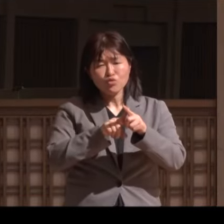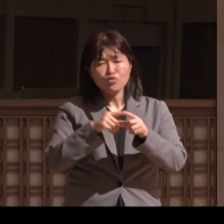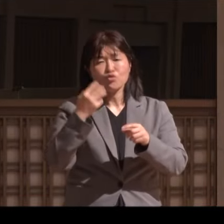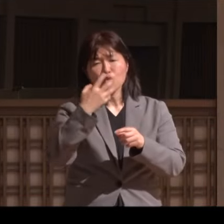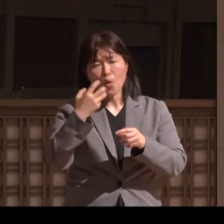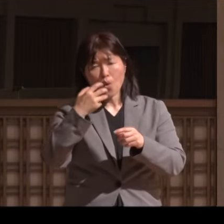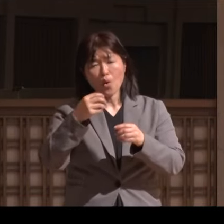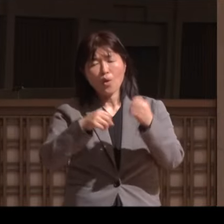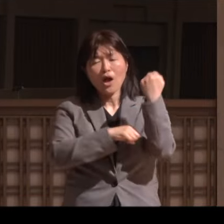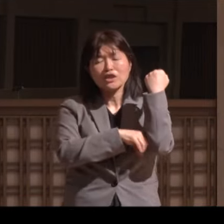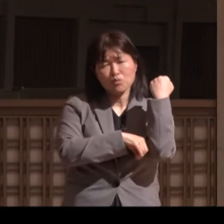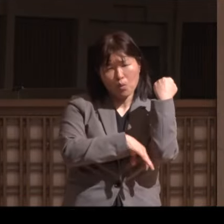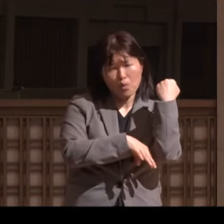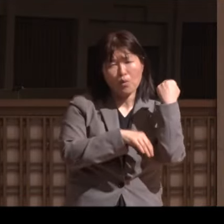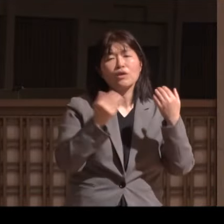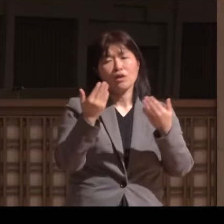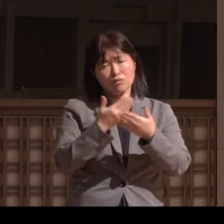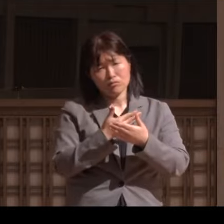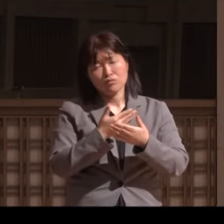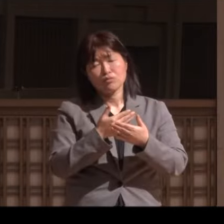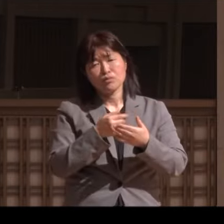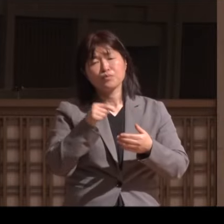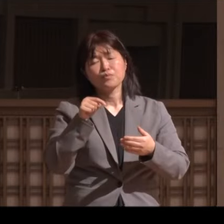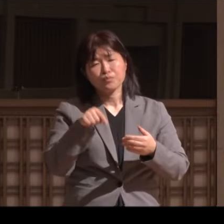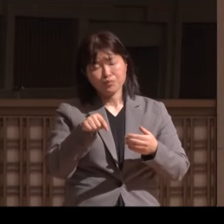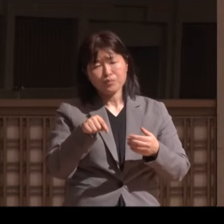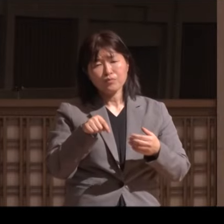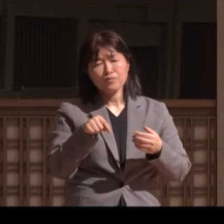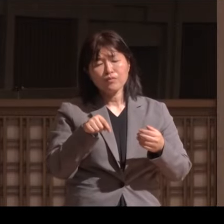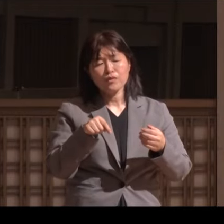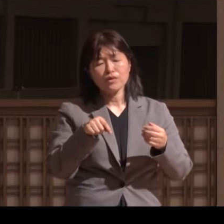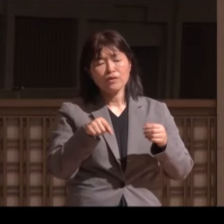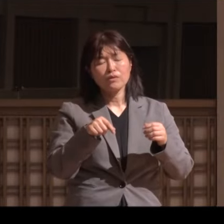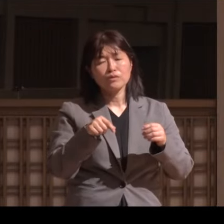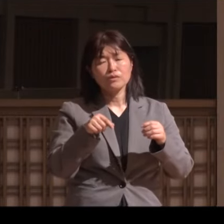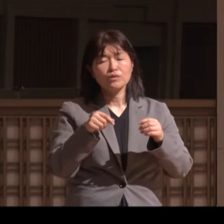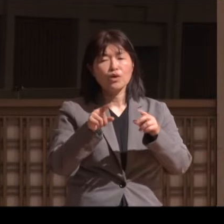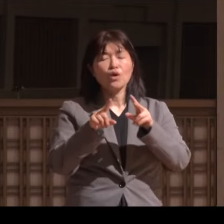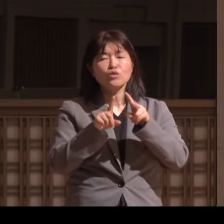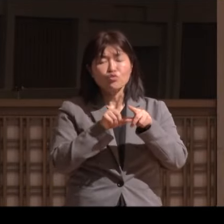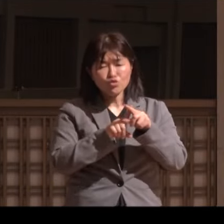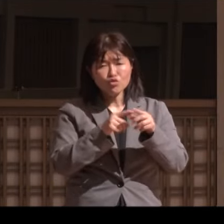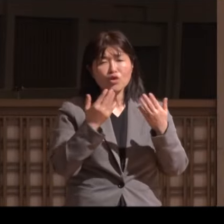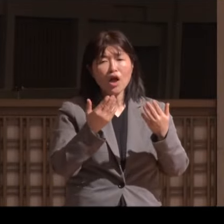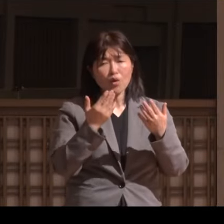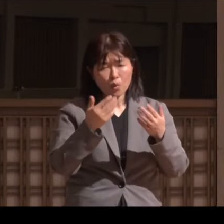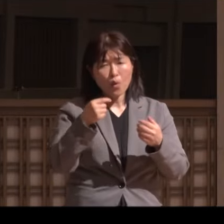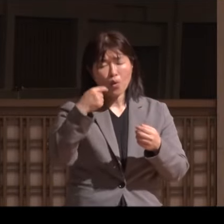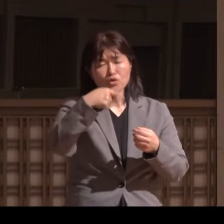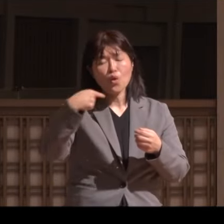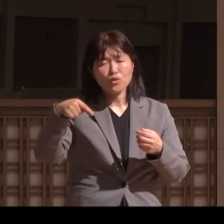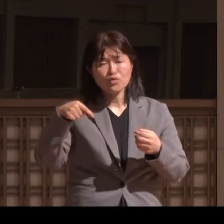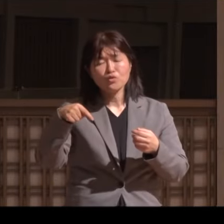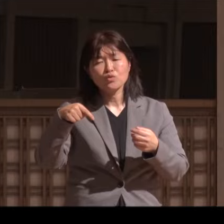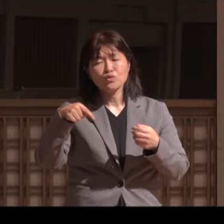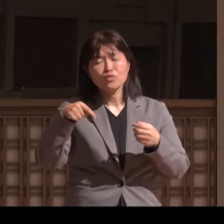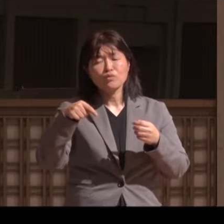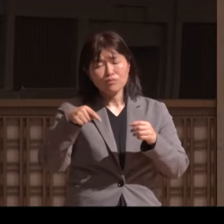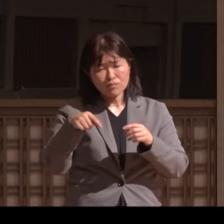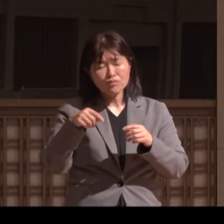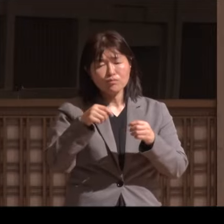とお聞きしておりますで当然ま公民官中学航空の公民官も社会教育やるんですが個々の